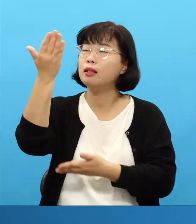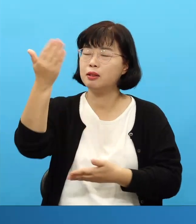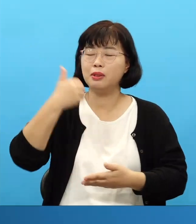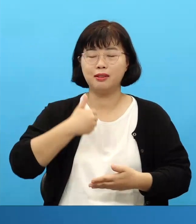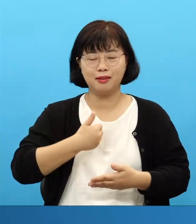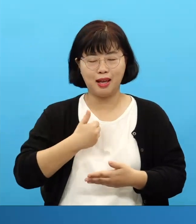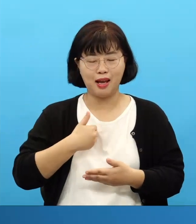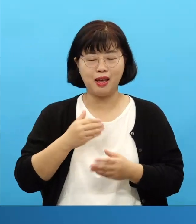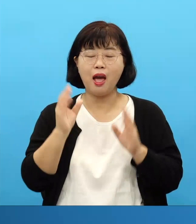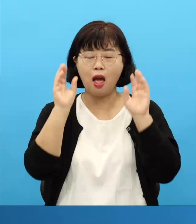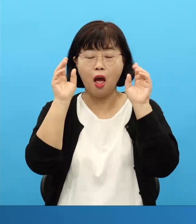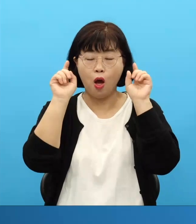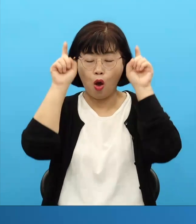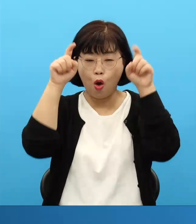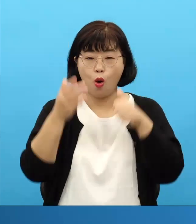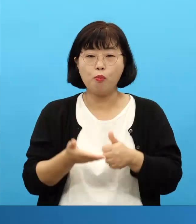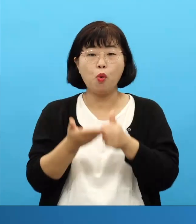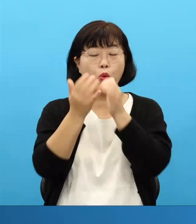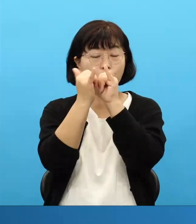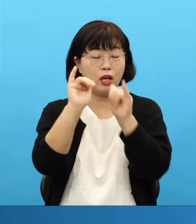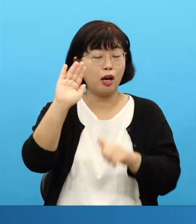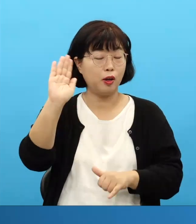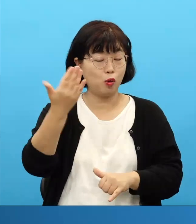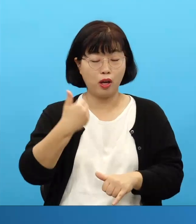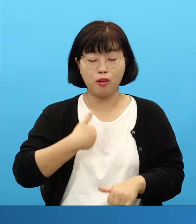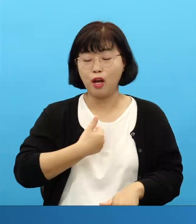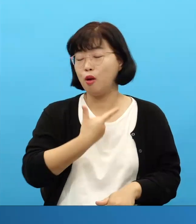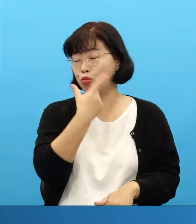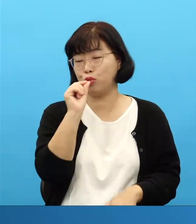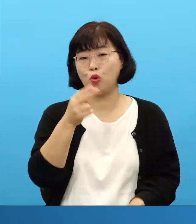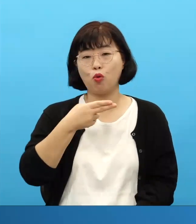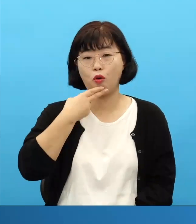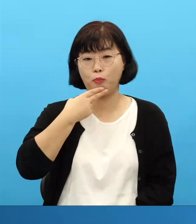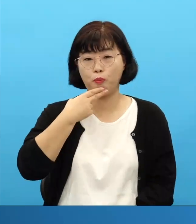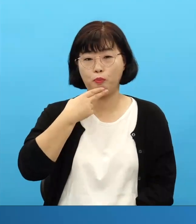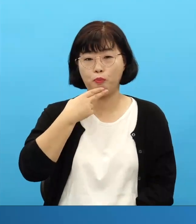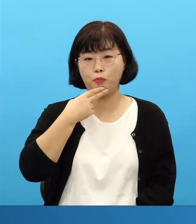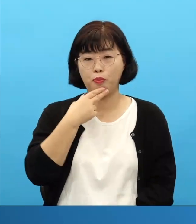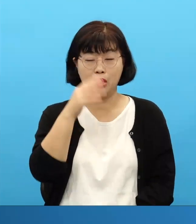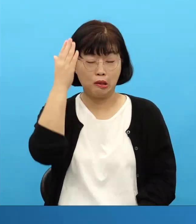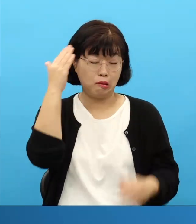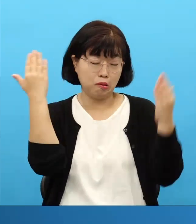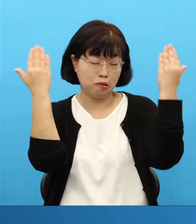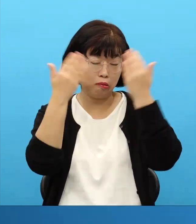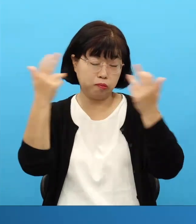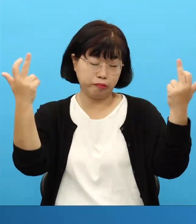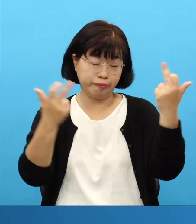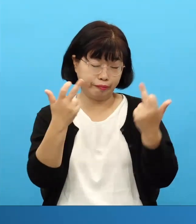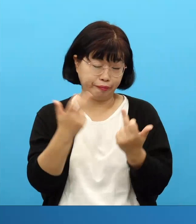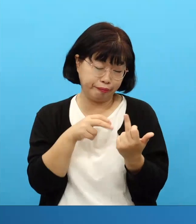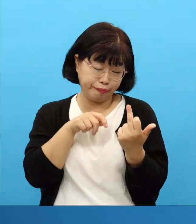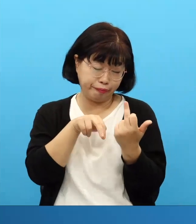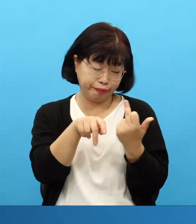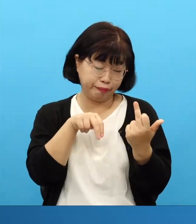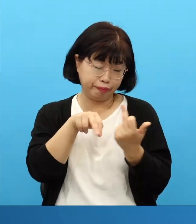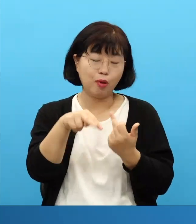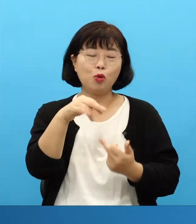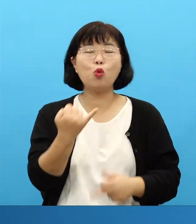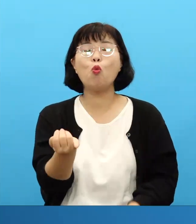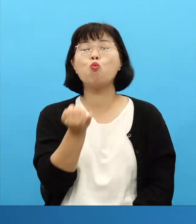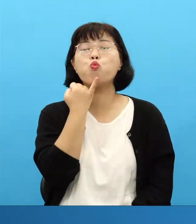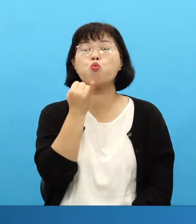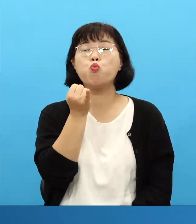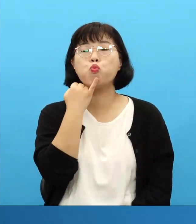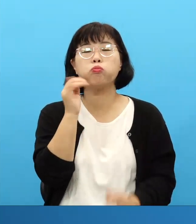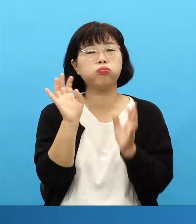want. 사실은 사망의 음침한 골짜기 다닐지라도 괜찮습니다. And honestly, even if I walk through the valley of the shadow of death, it's